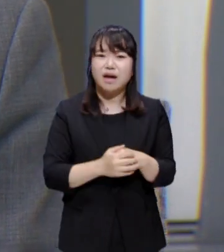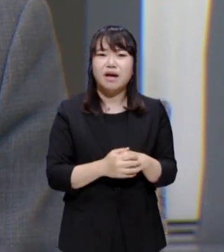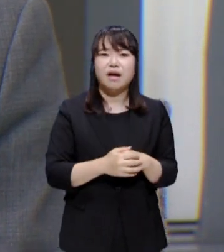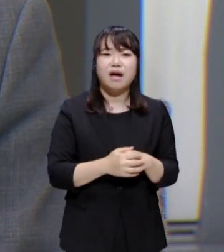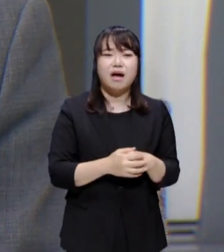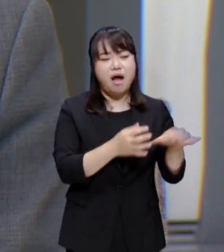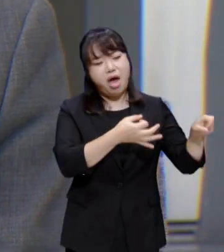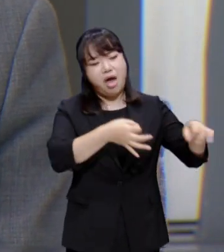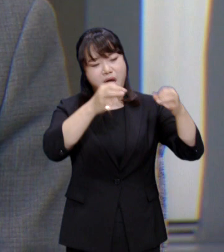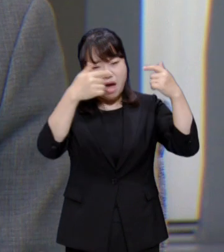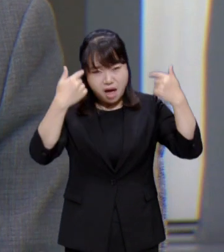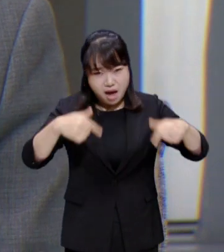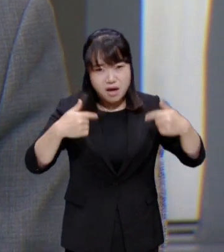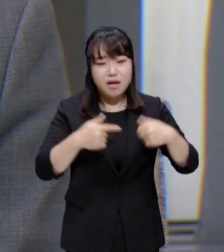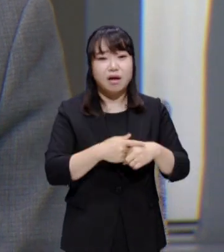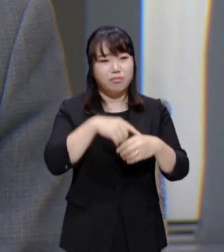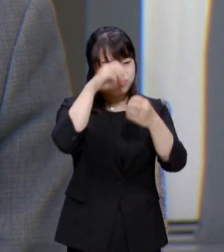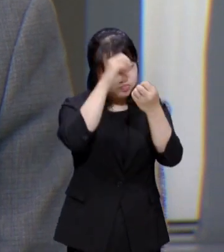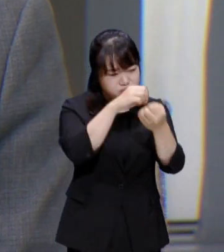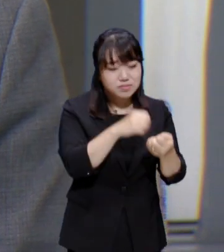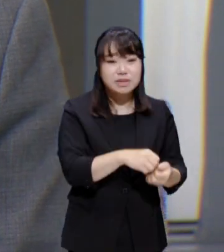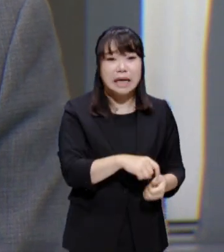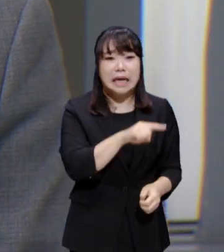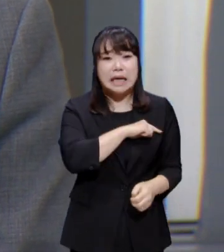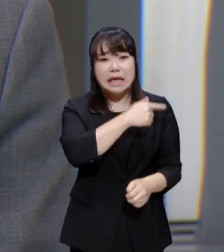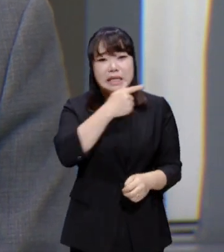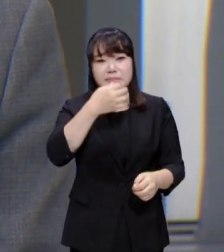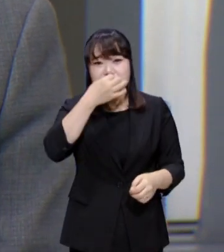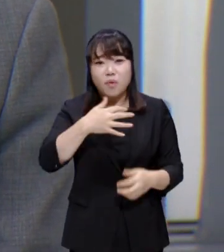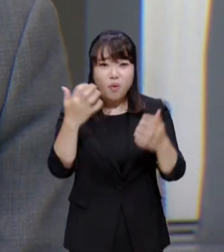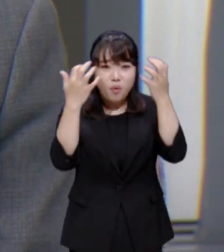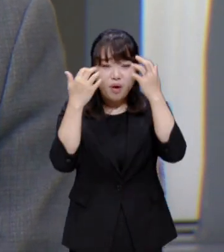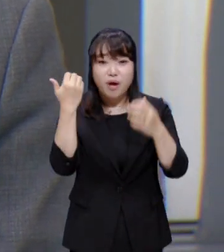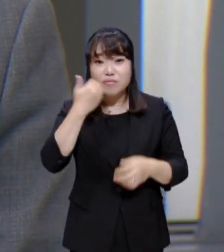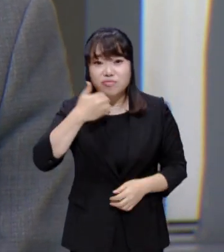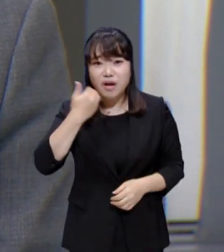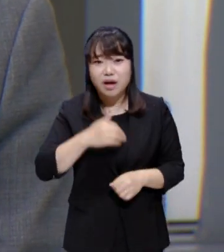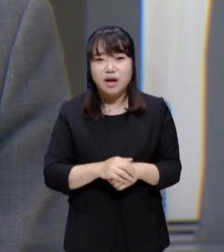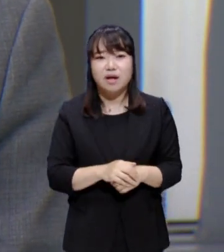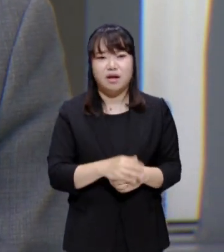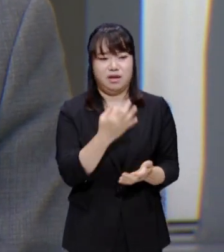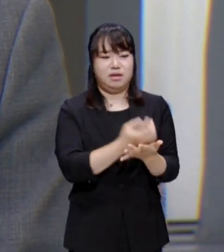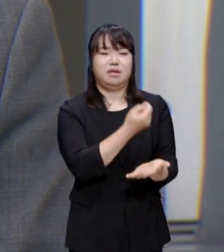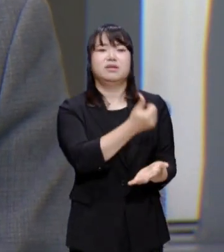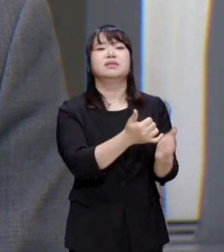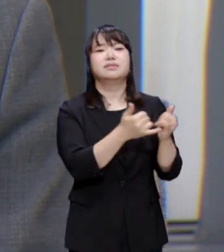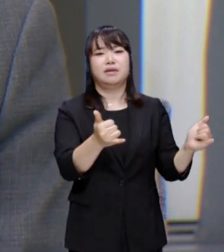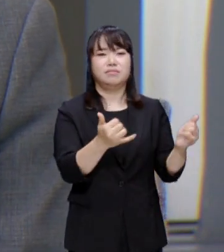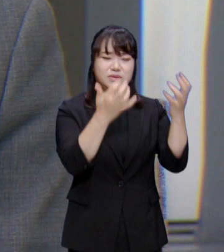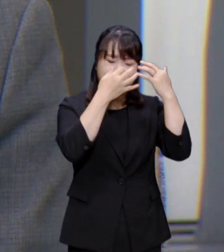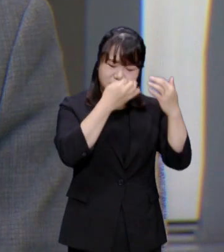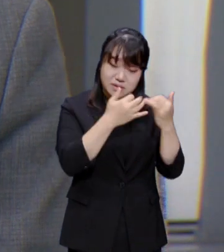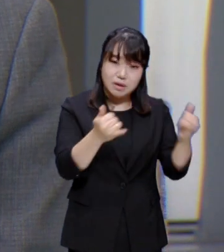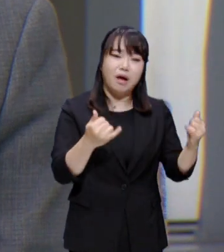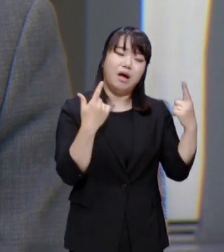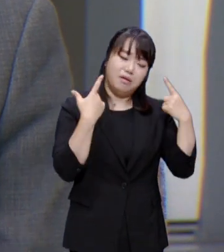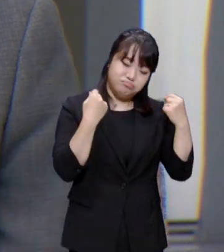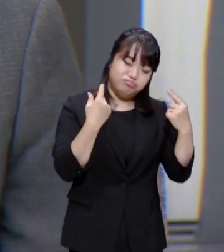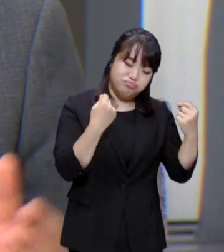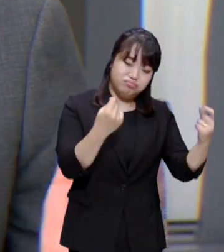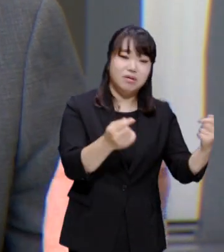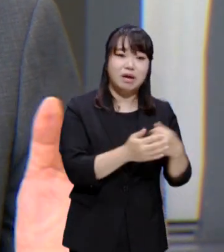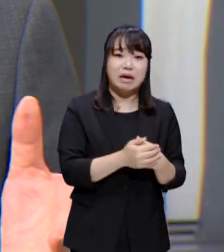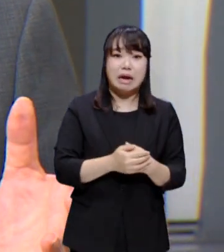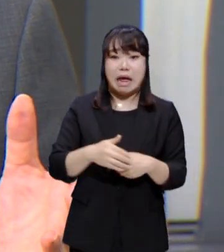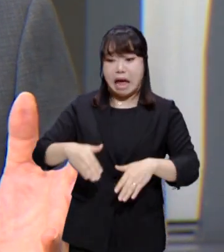고물가 이렇게 되면 가장 타격을 받는 층은 서민층입니다. 지금도 뭐 강남의